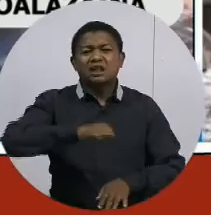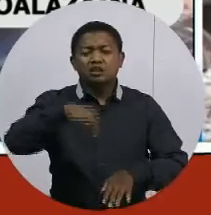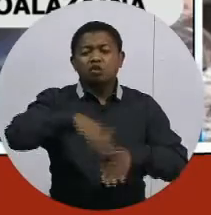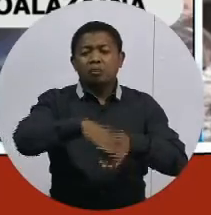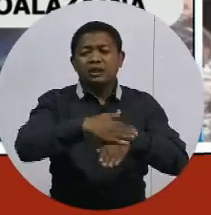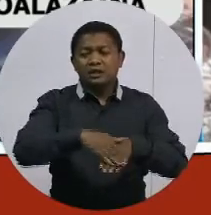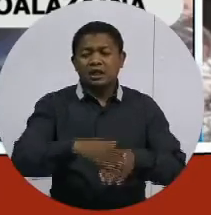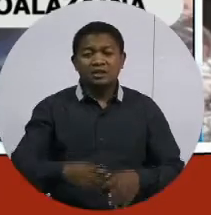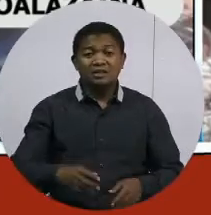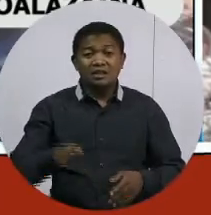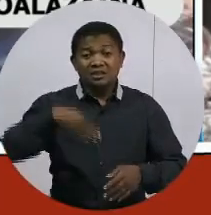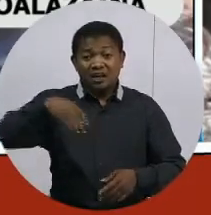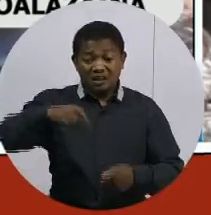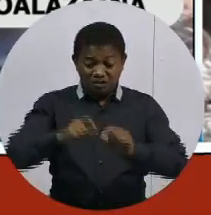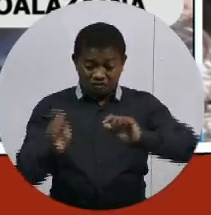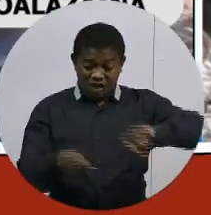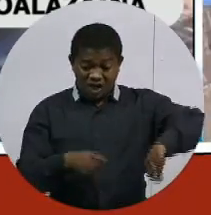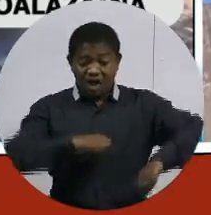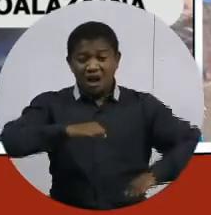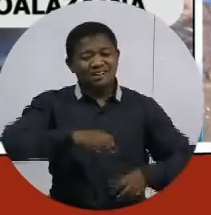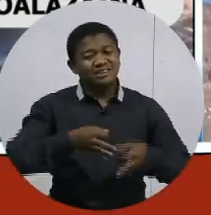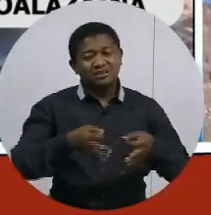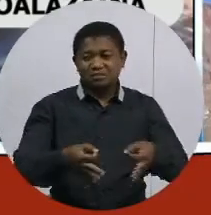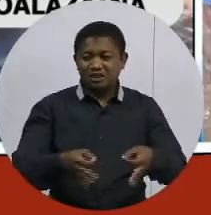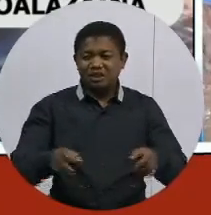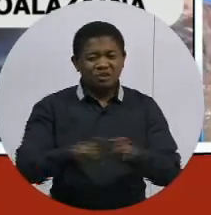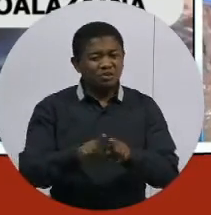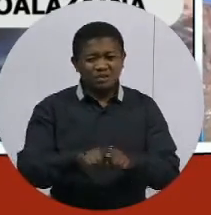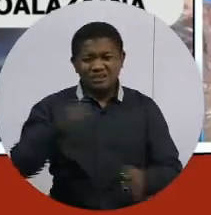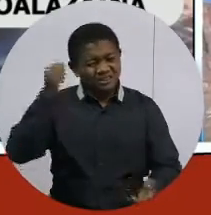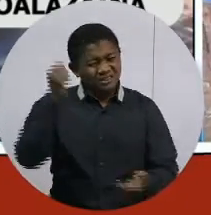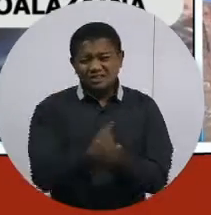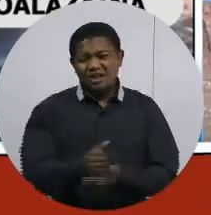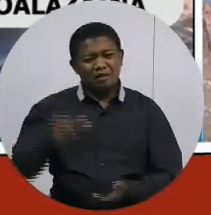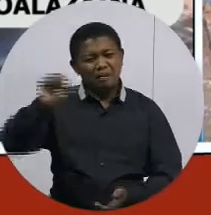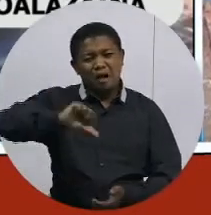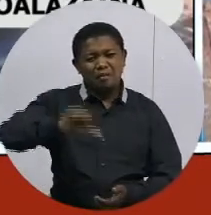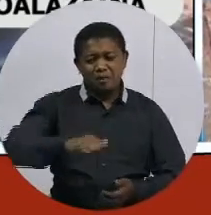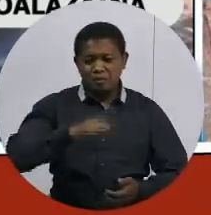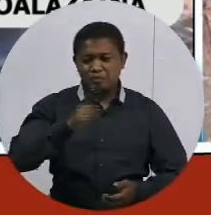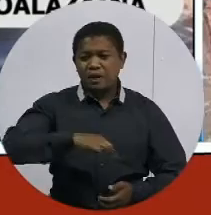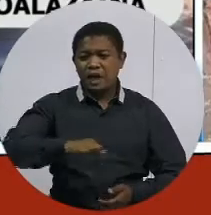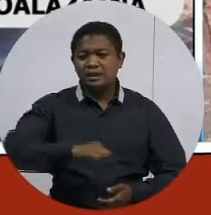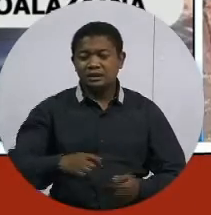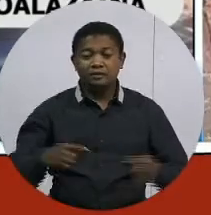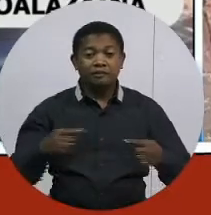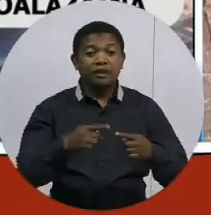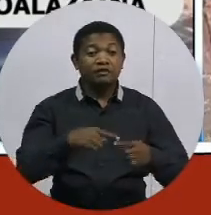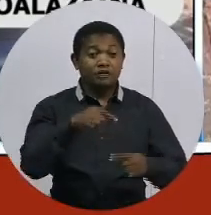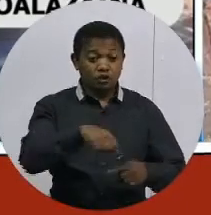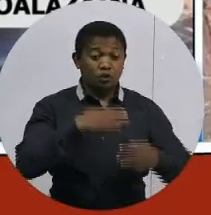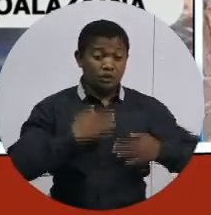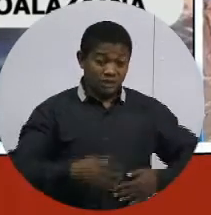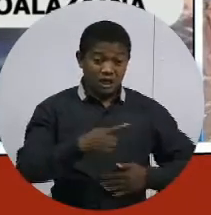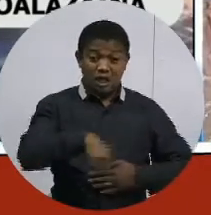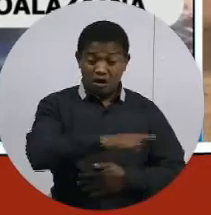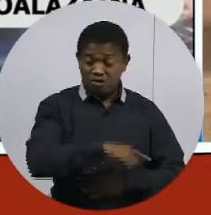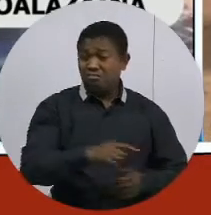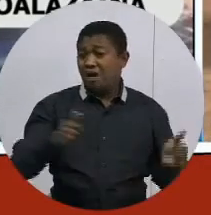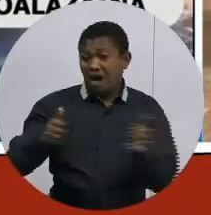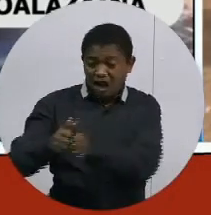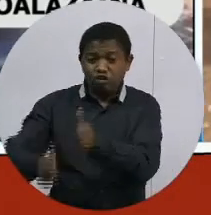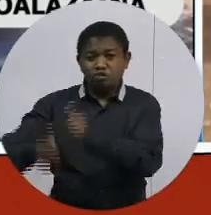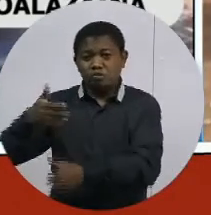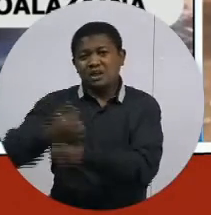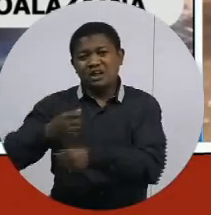arakasa ary misy ihany koa ny fampiasan-kery amin'ireo mpiasa madinika. Ankilany nyezaka nanantona ny tompony andraikitry ny orinasa ny tenanay nandritra izao fidinana ifotiny